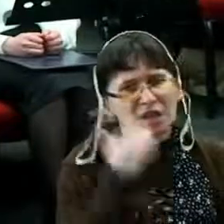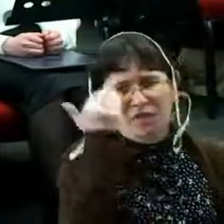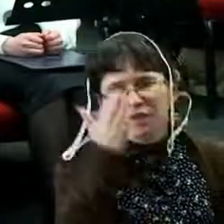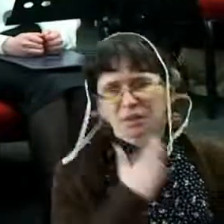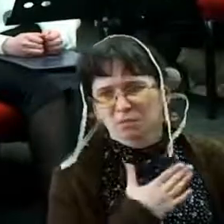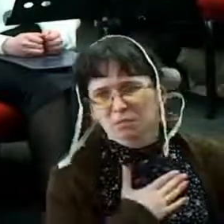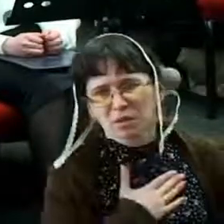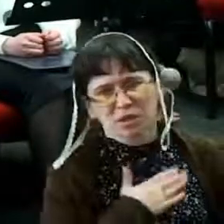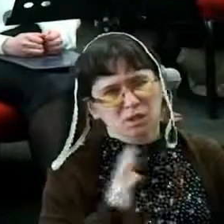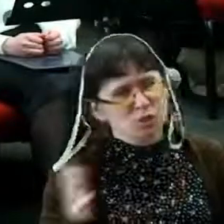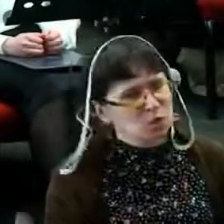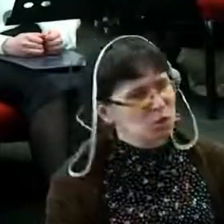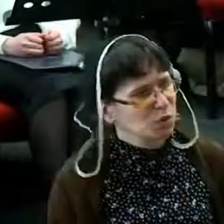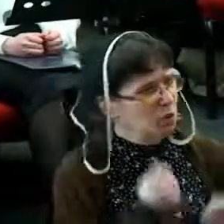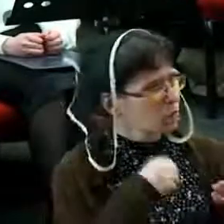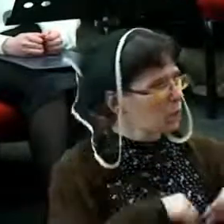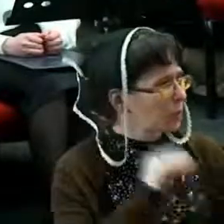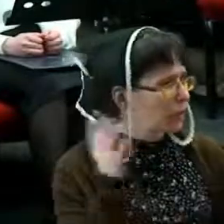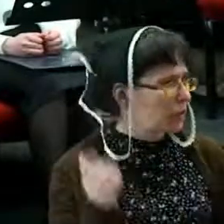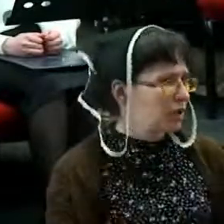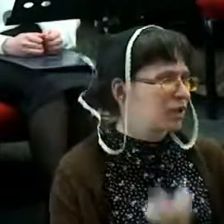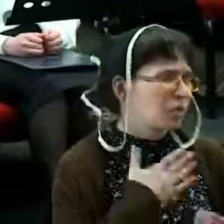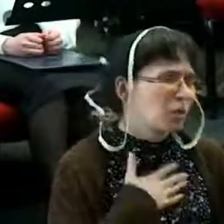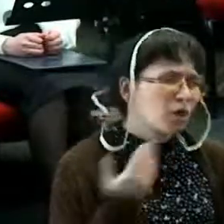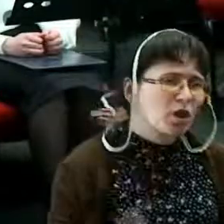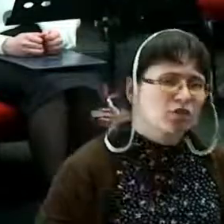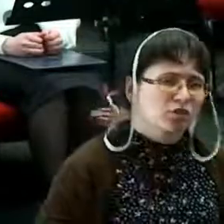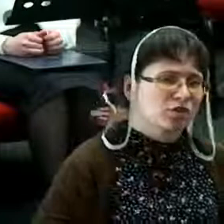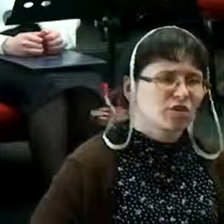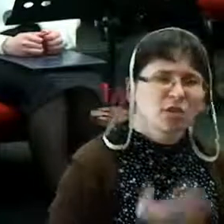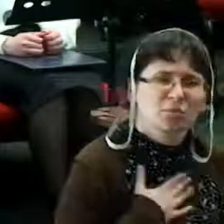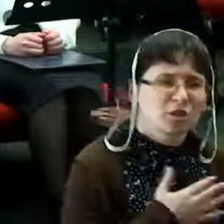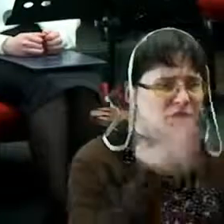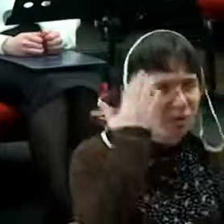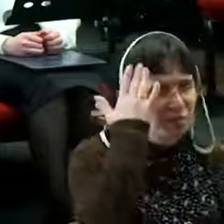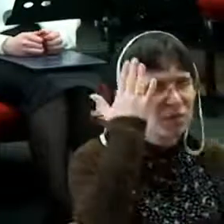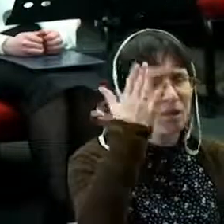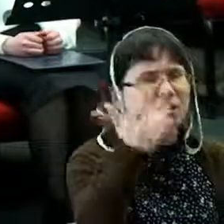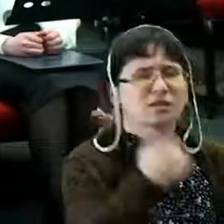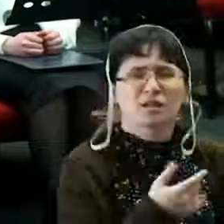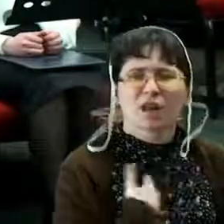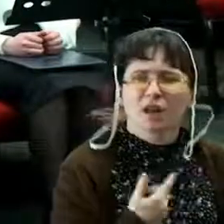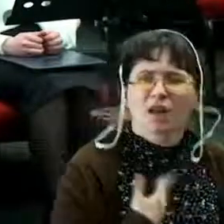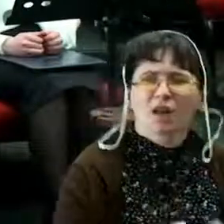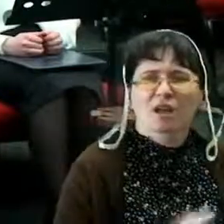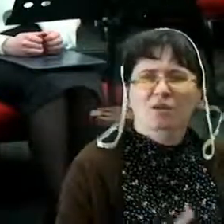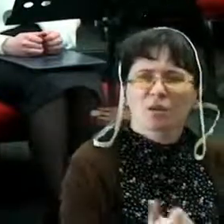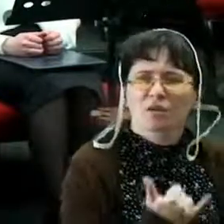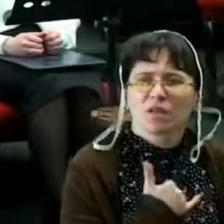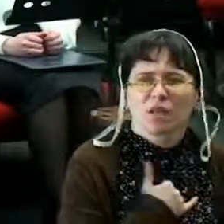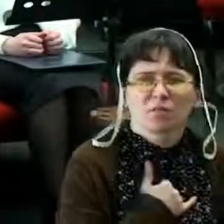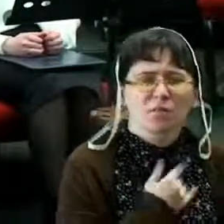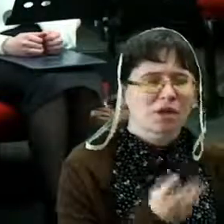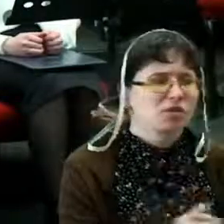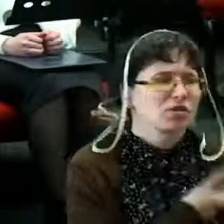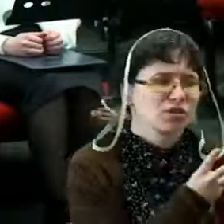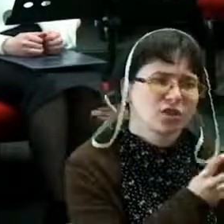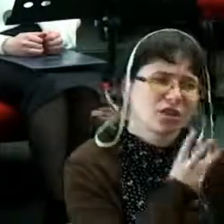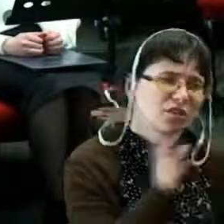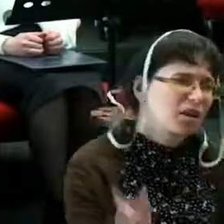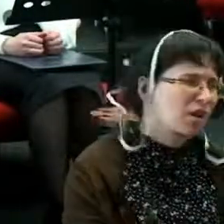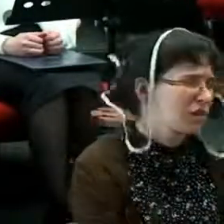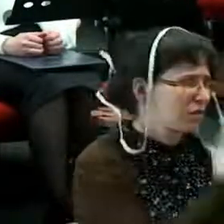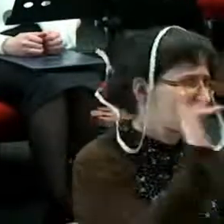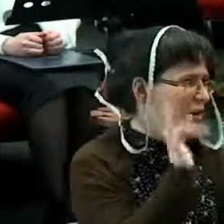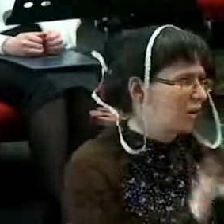відкупитель, життя та мета, як серцю бажана країна свята, із перлів